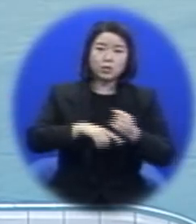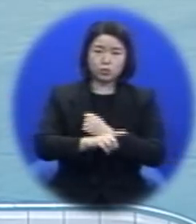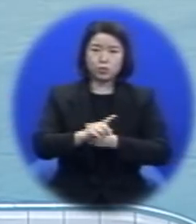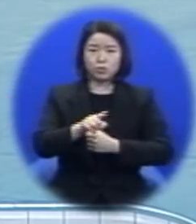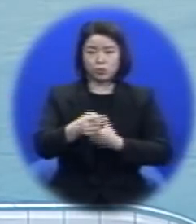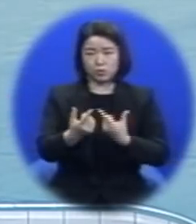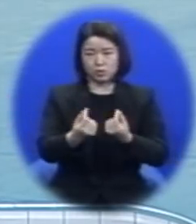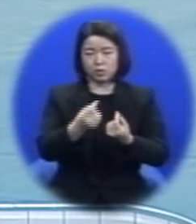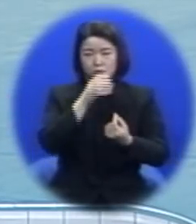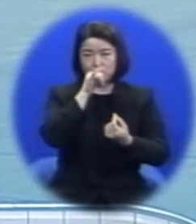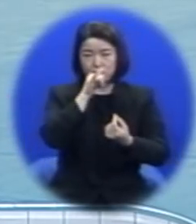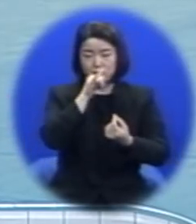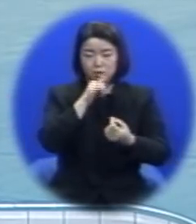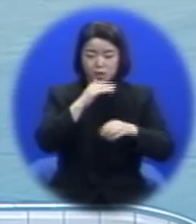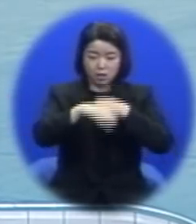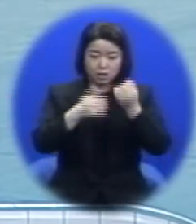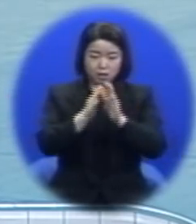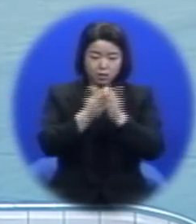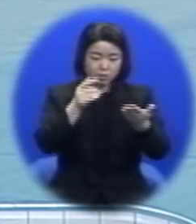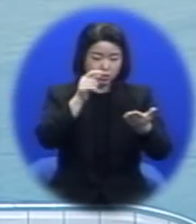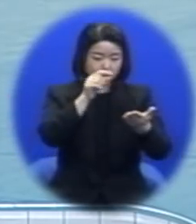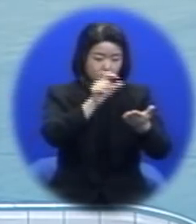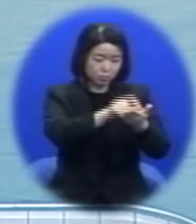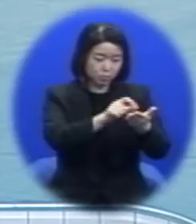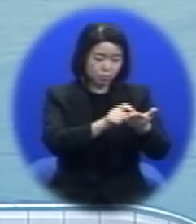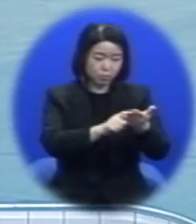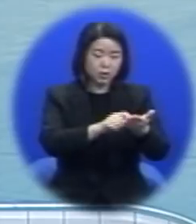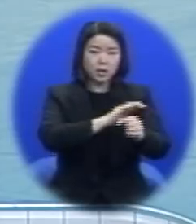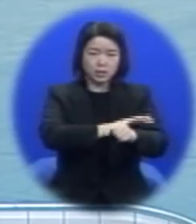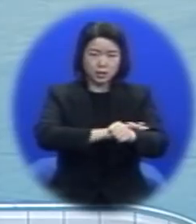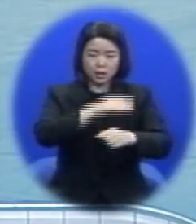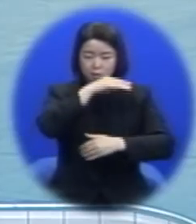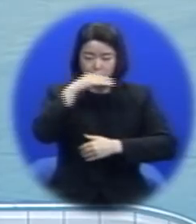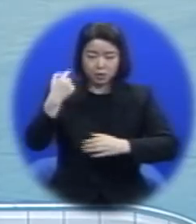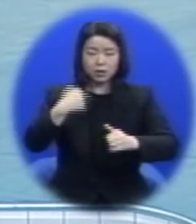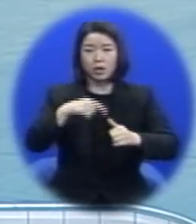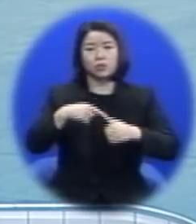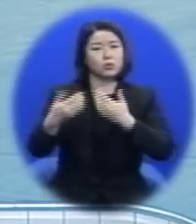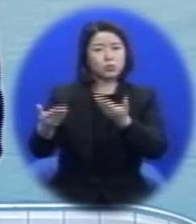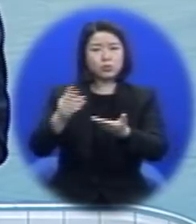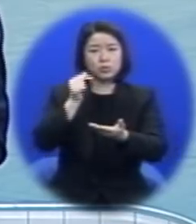대로 제대로 성도들을 가르치지 못했기 때문에 그렇습니다.